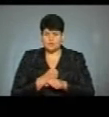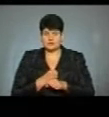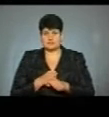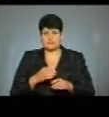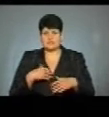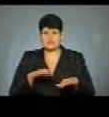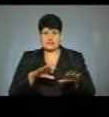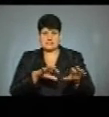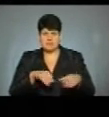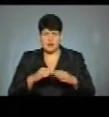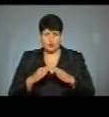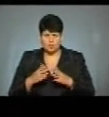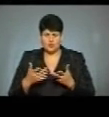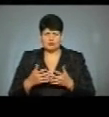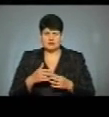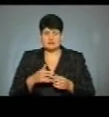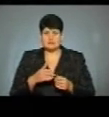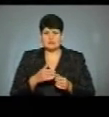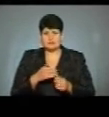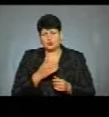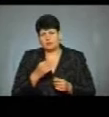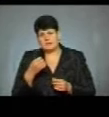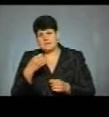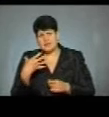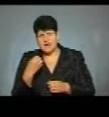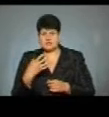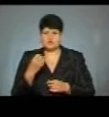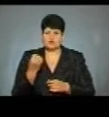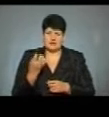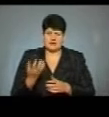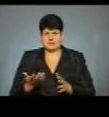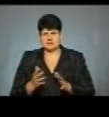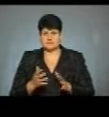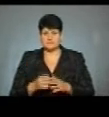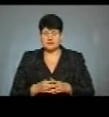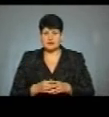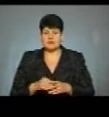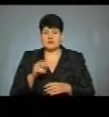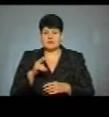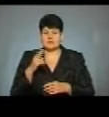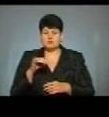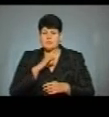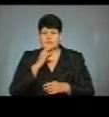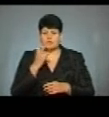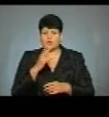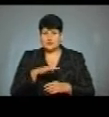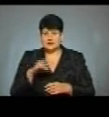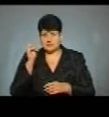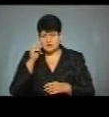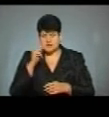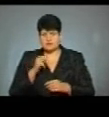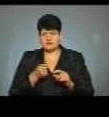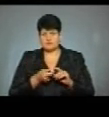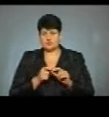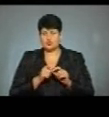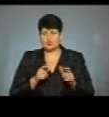Дітей забирали додому і все. Там температура могла бути 15, а стати 14. Лариса Демчук – мати двох дітей, які навчаються у Нападівській